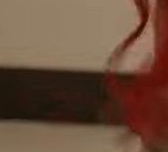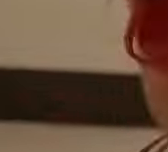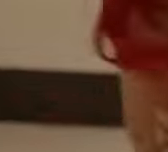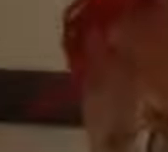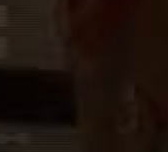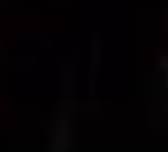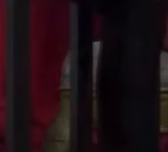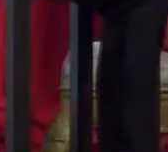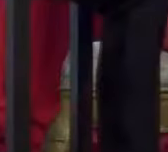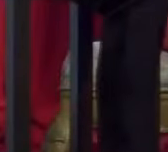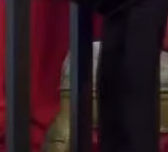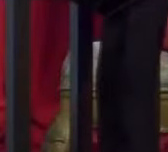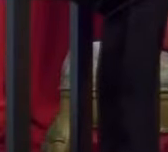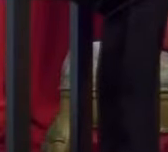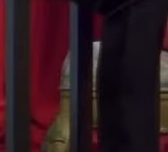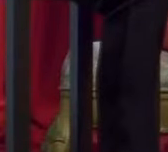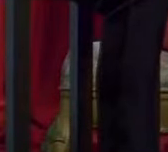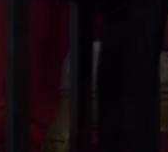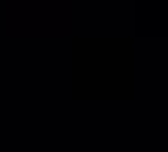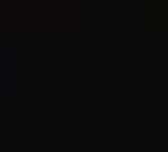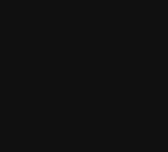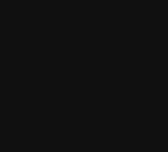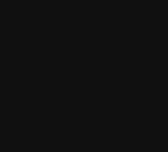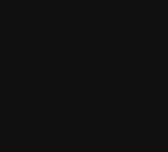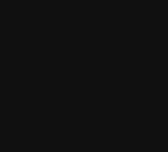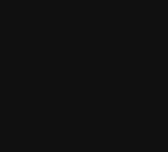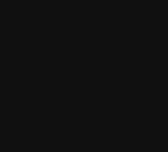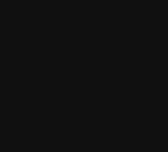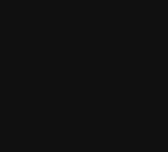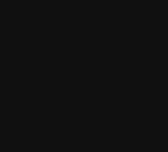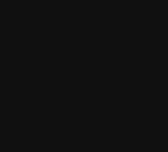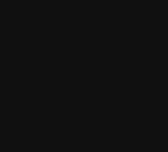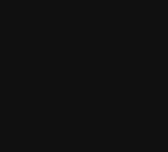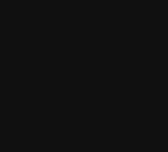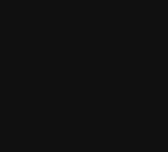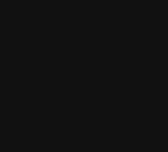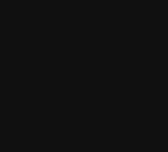ka? Lovers Liars. Weeknights,